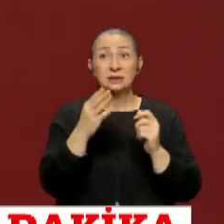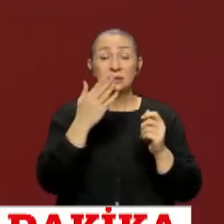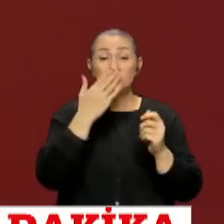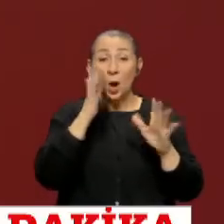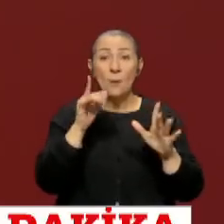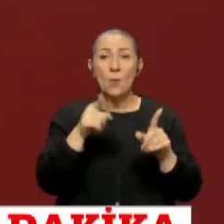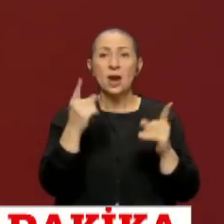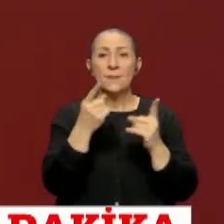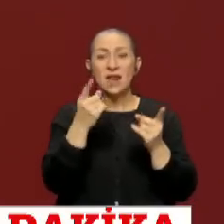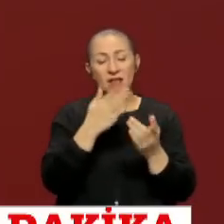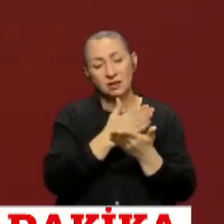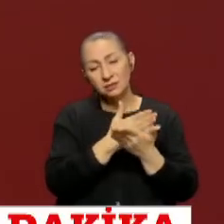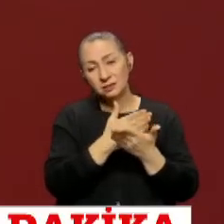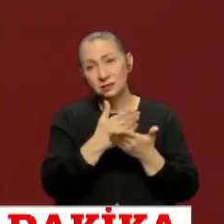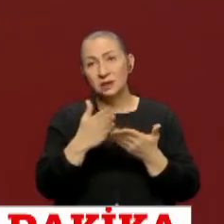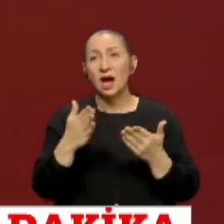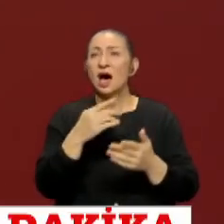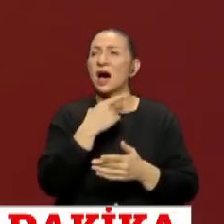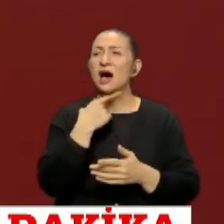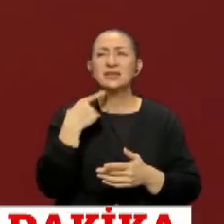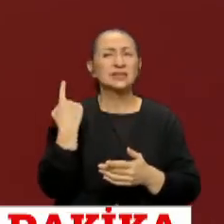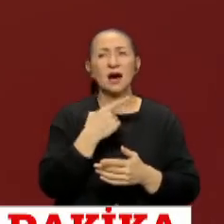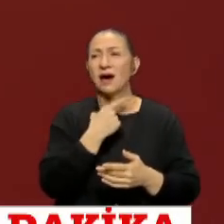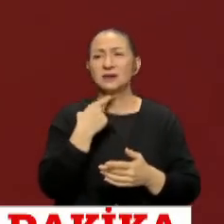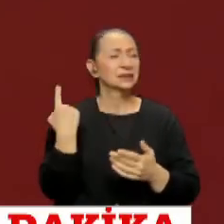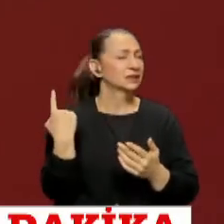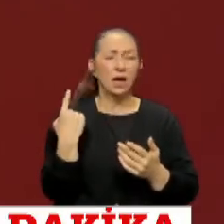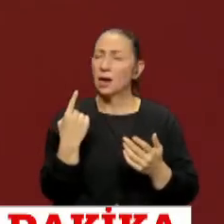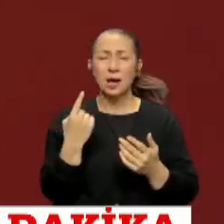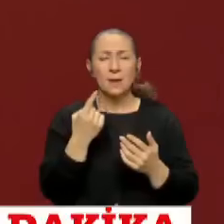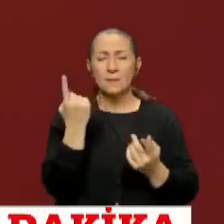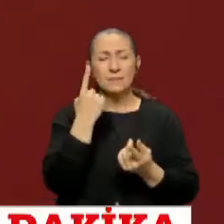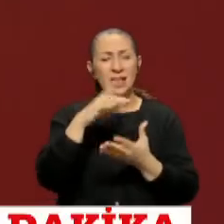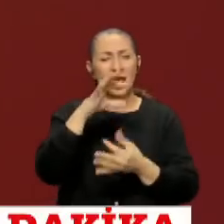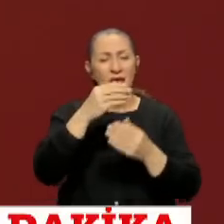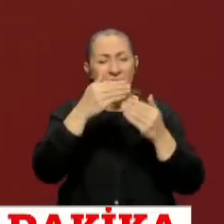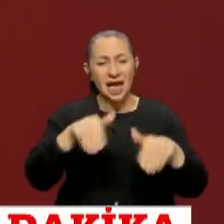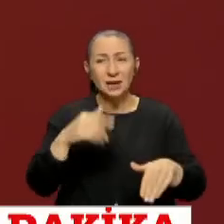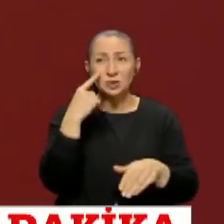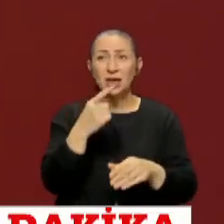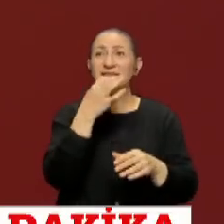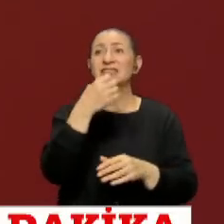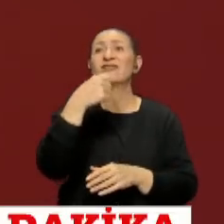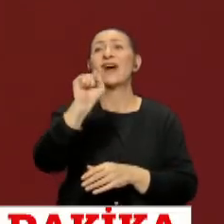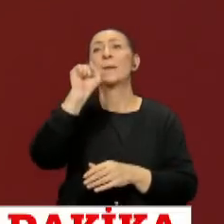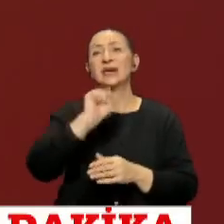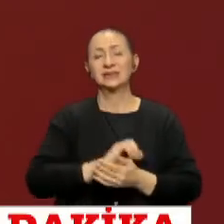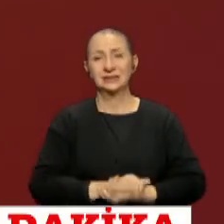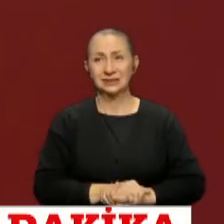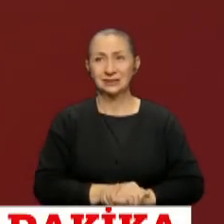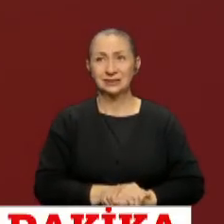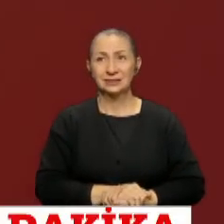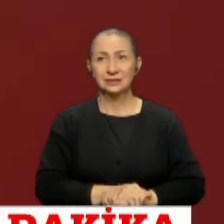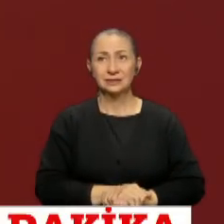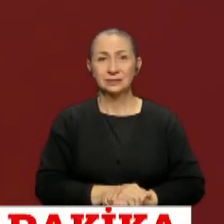Tabiat böyle bir akışı asla ve asla birilerinin engellemesine müsaade